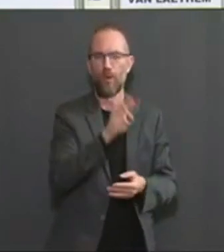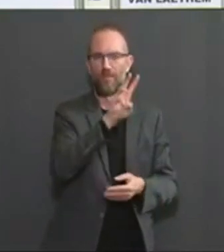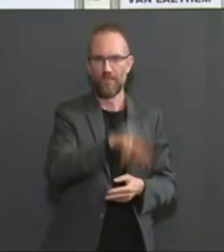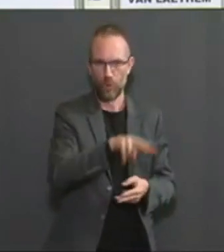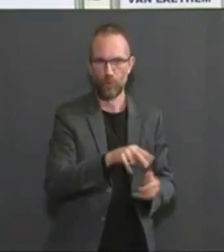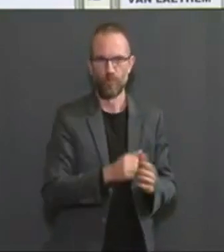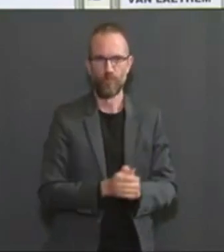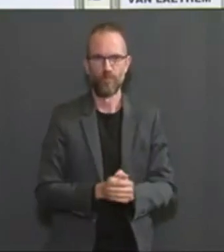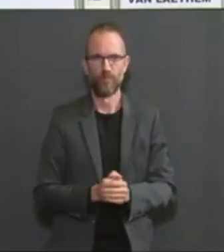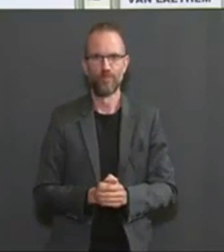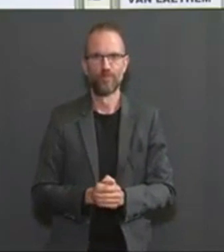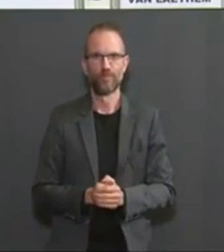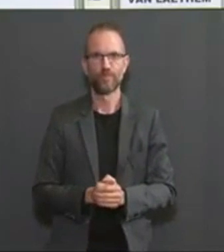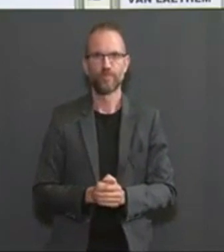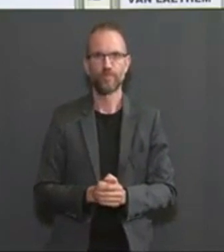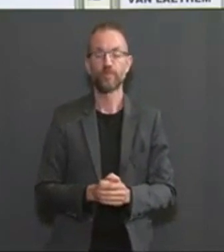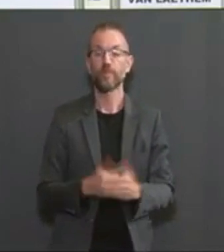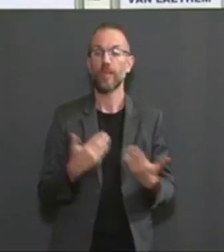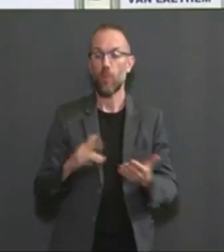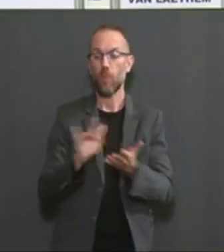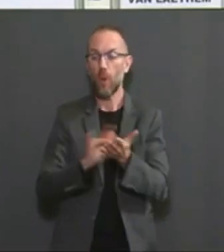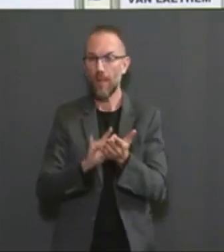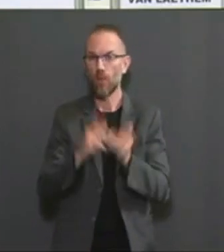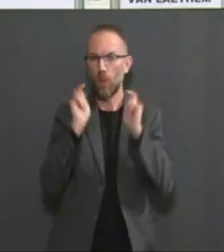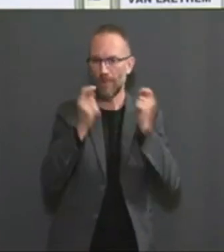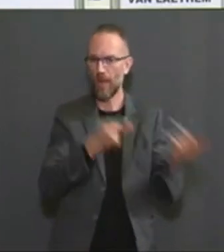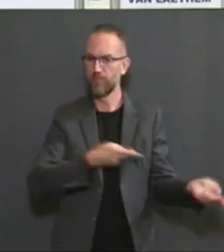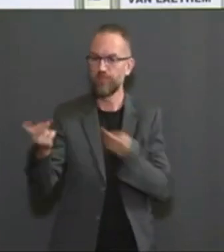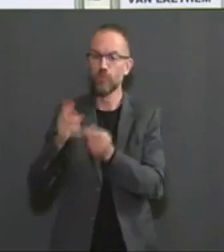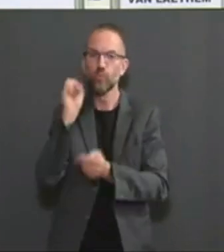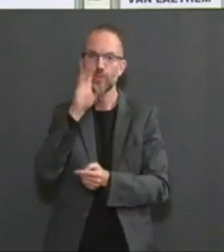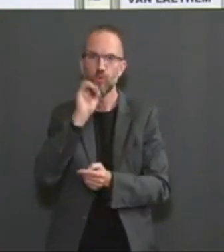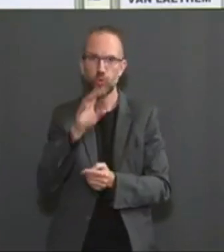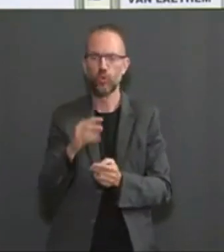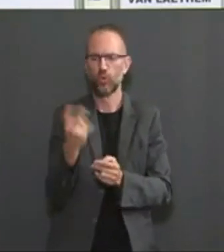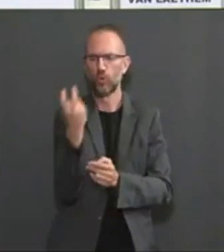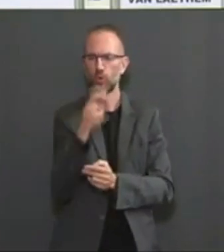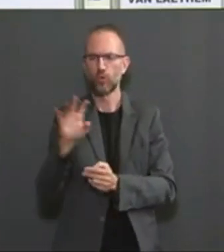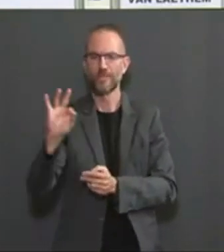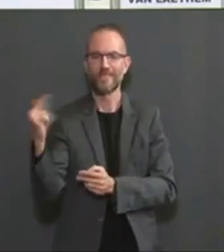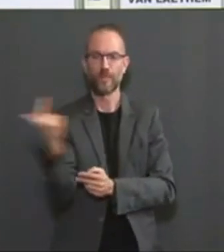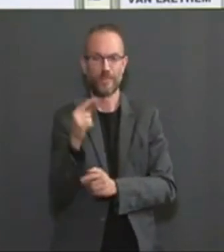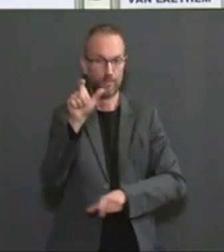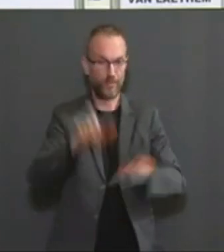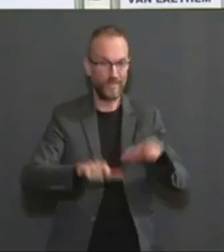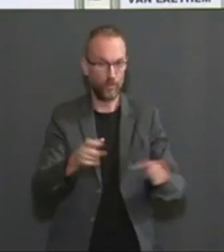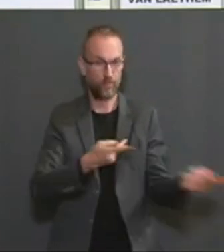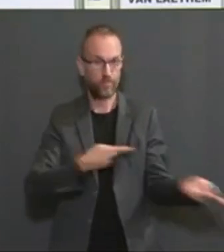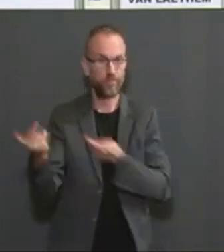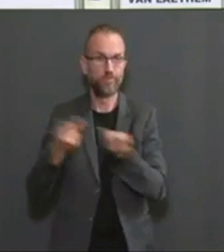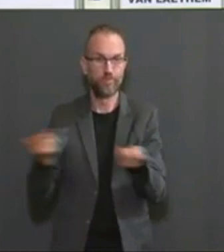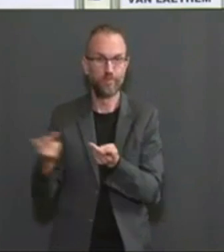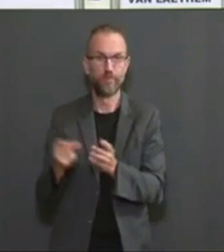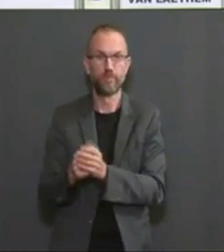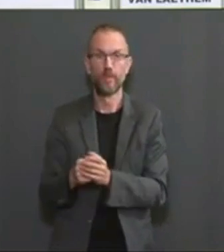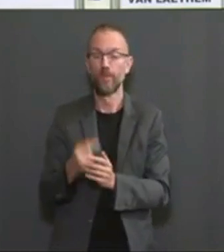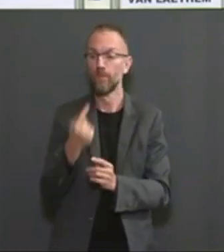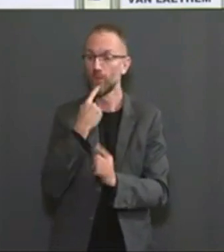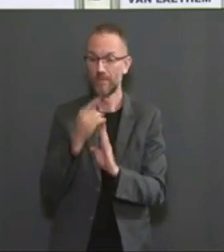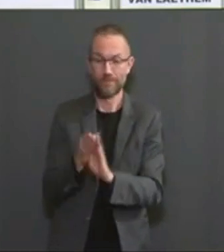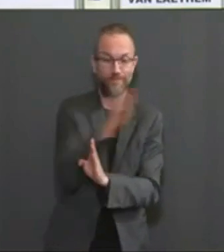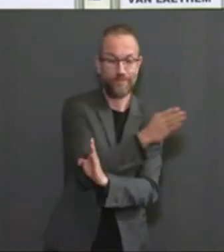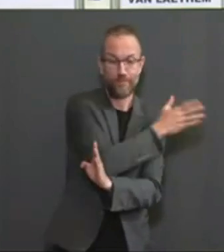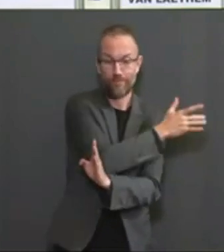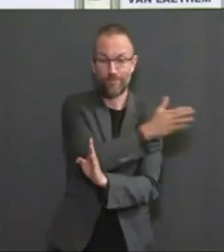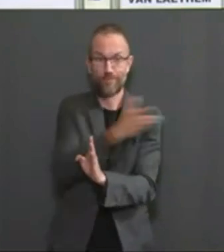jour en moyenne et ça représente, un peu comme pour les nouvelles infections, une diminution de 31% en